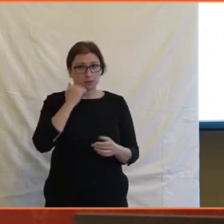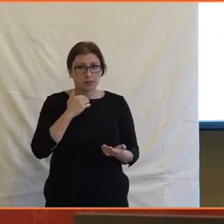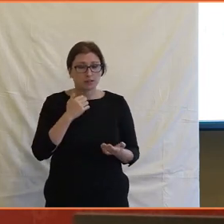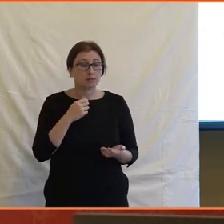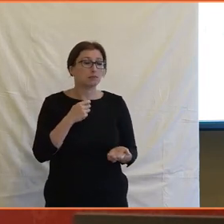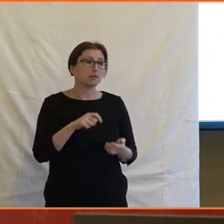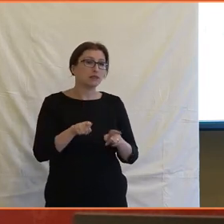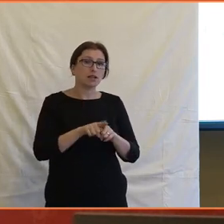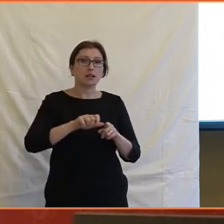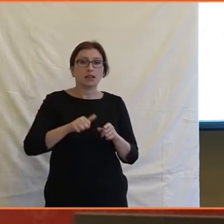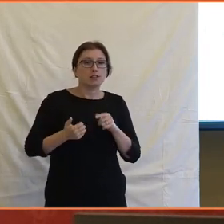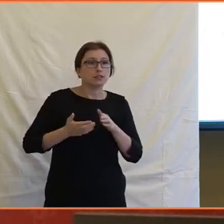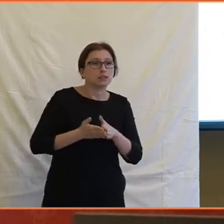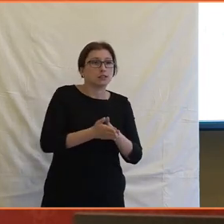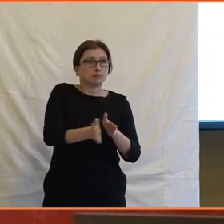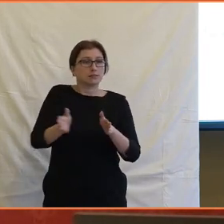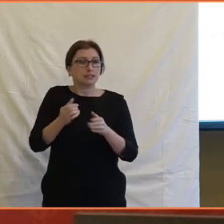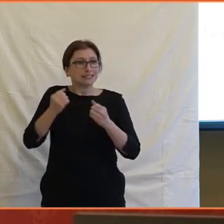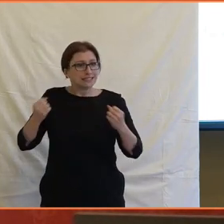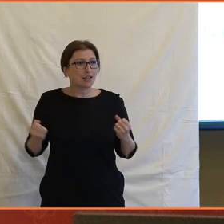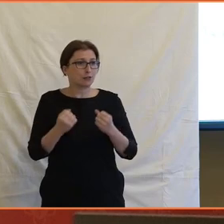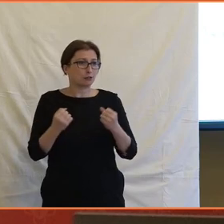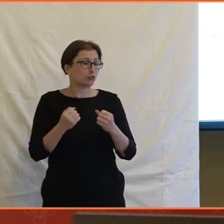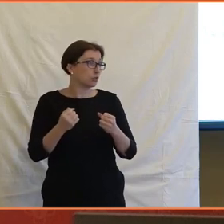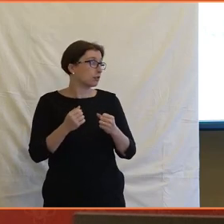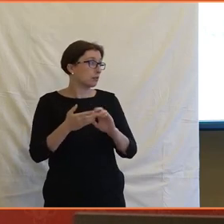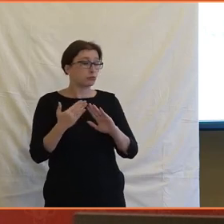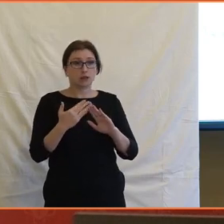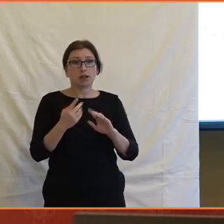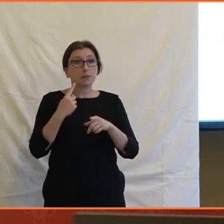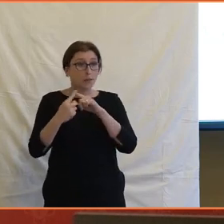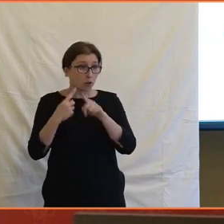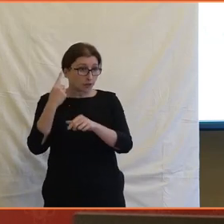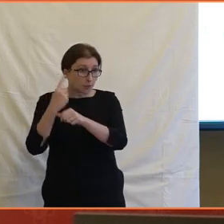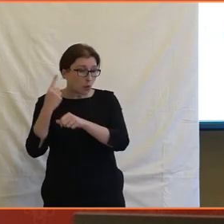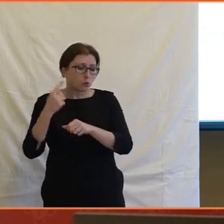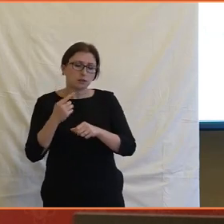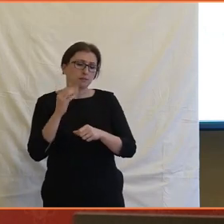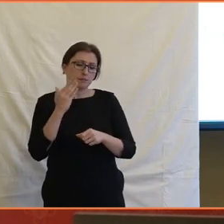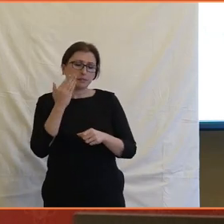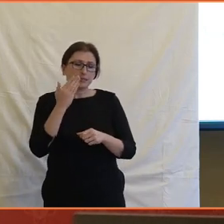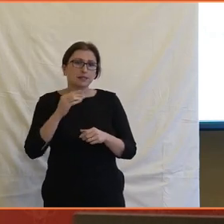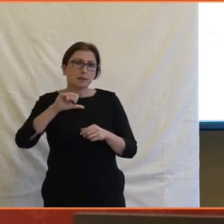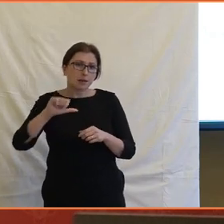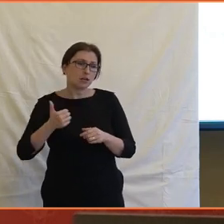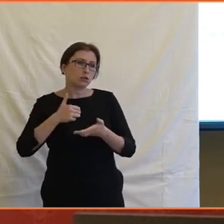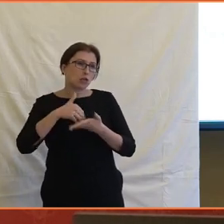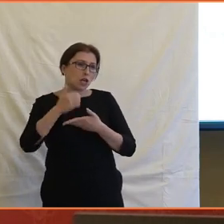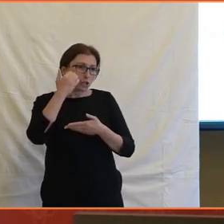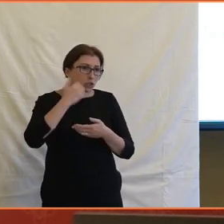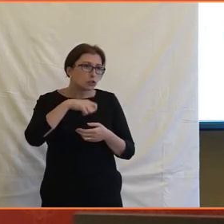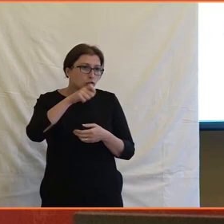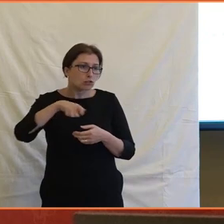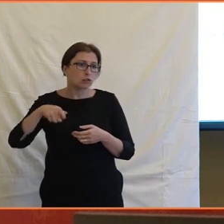ta širší snaha, což není jenom třeba o politicích, já si myslím, že tam musí být